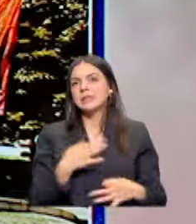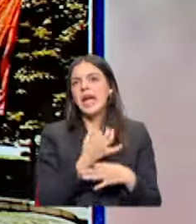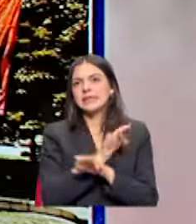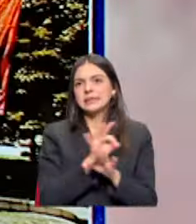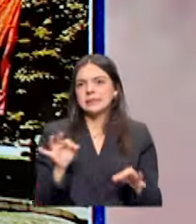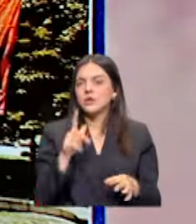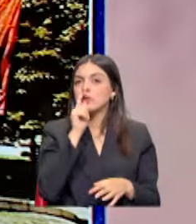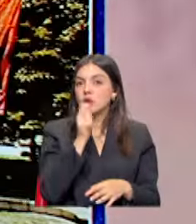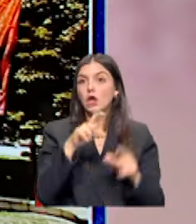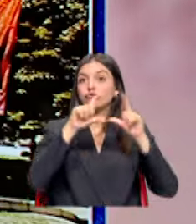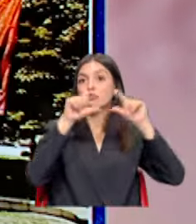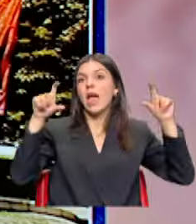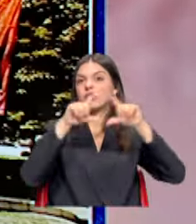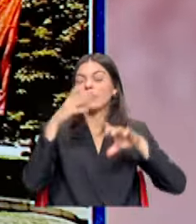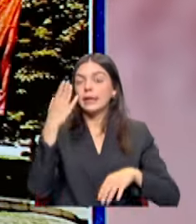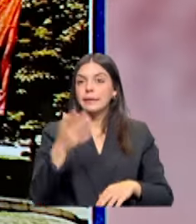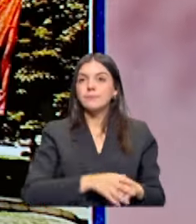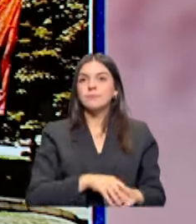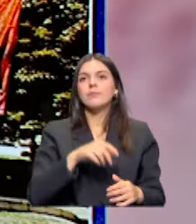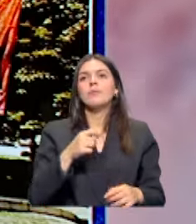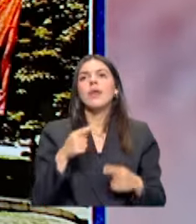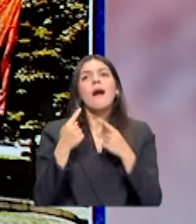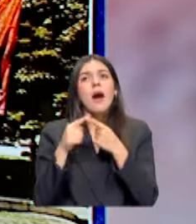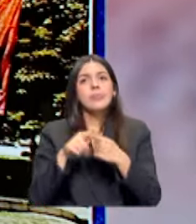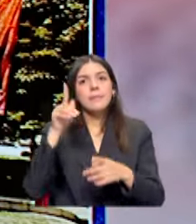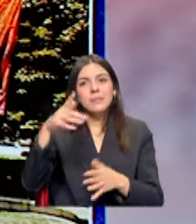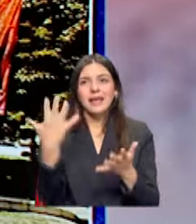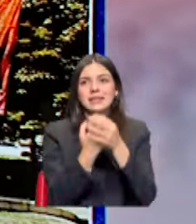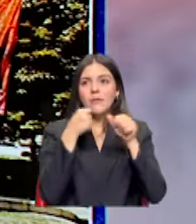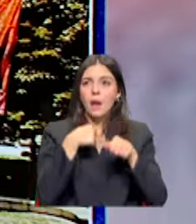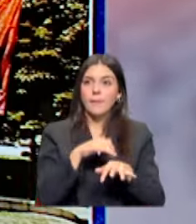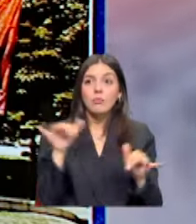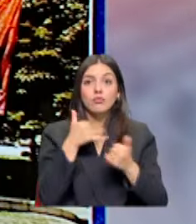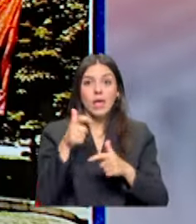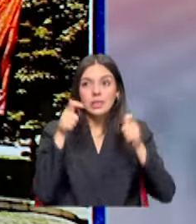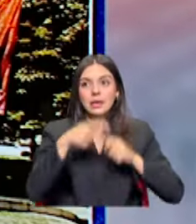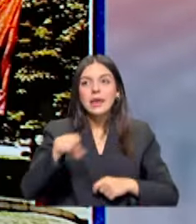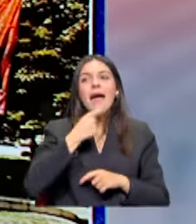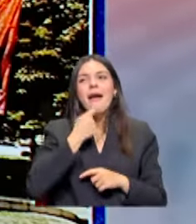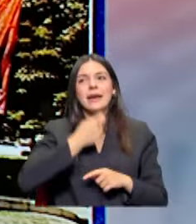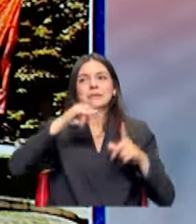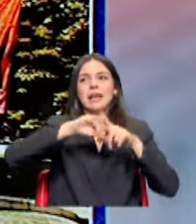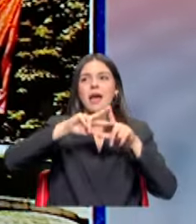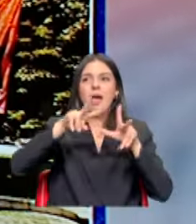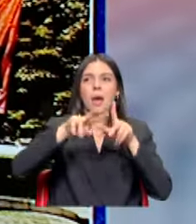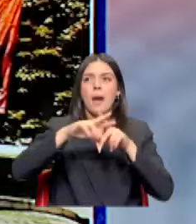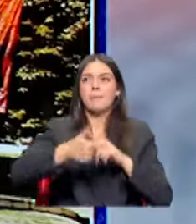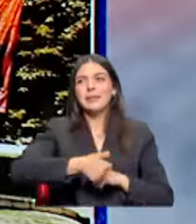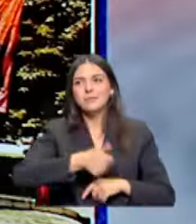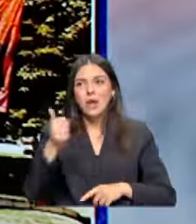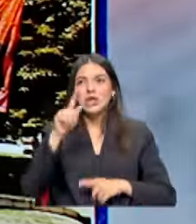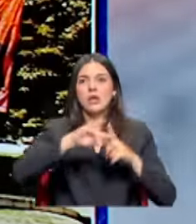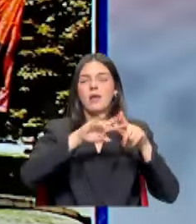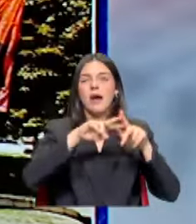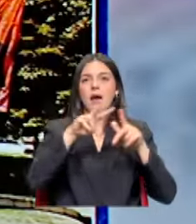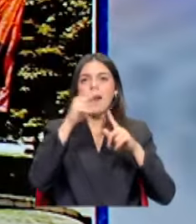saygısızlık Sözcü'nün manşeti. Gaziantep'te Zafer Bayramı'nın kutlandığı alana eski Hamas lideri Haniye'nin posterinin asılması